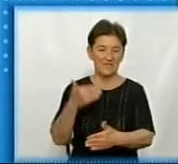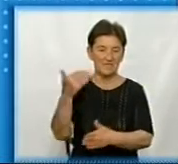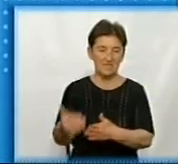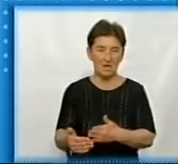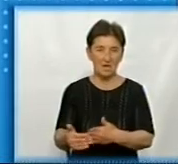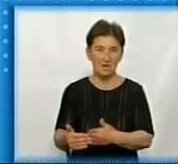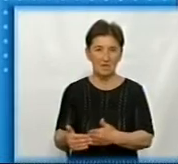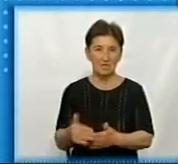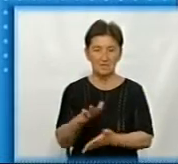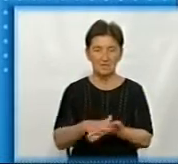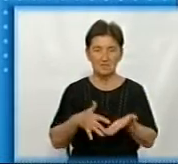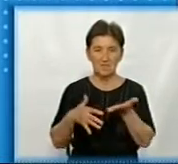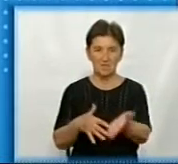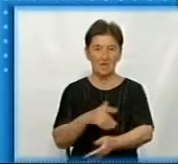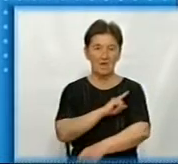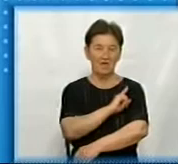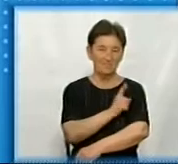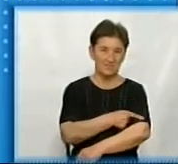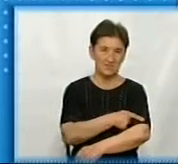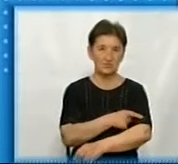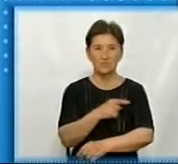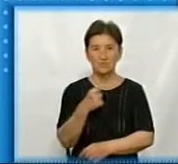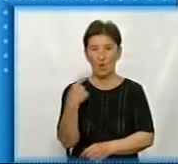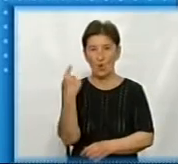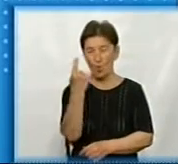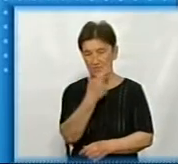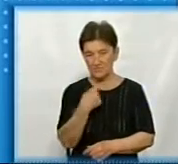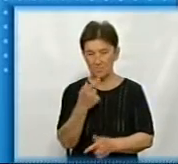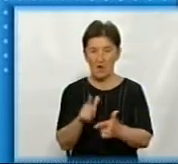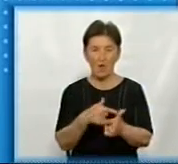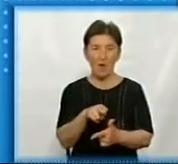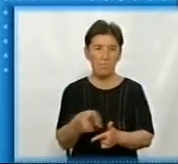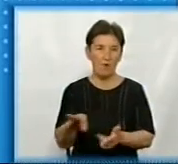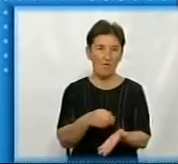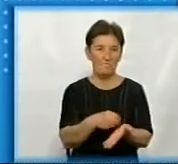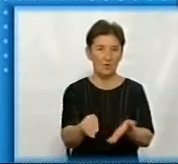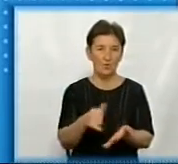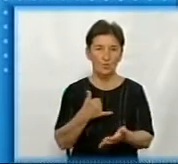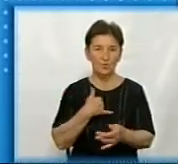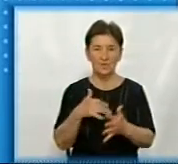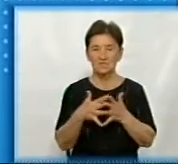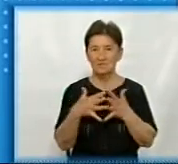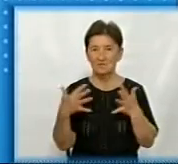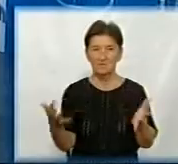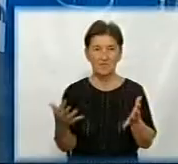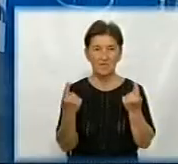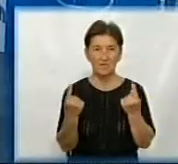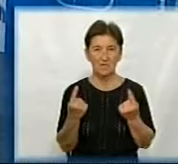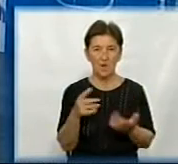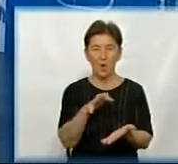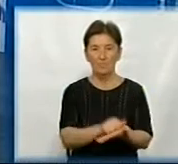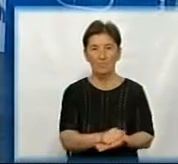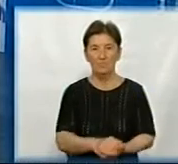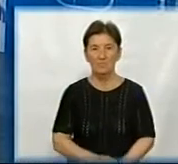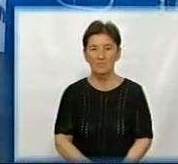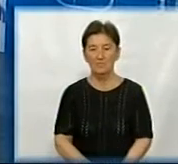за заявами фізичних осіб або підприємців, хто у нас орендує, або по викупу. Тобто у нас великий обсяг, великі роботи. Від повернення цілісних